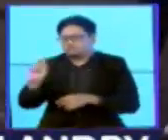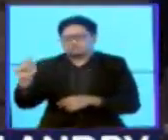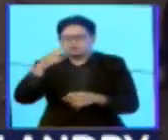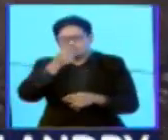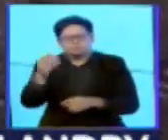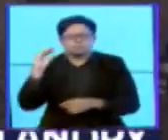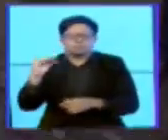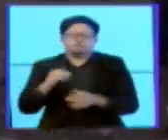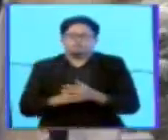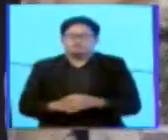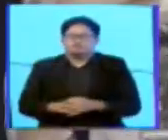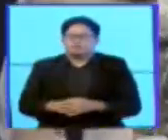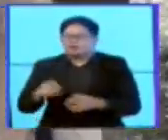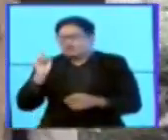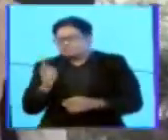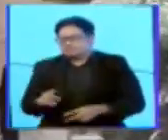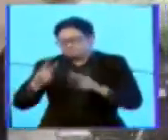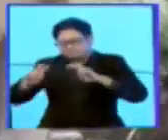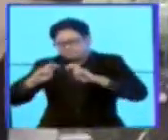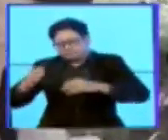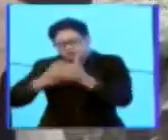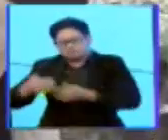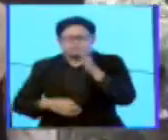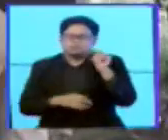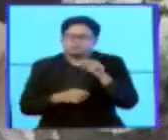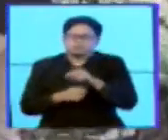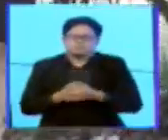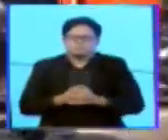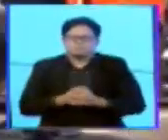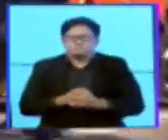anggota Polri tersebut masih diselidiki. Dari Jakarta, Rio Manik, iNews melaporkan.